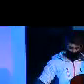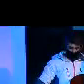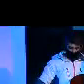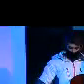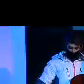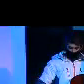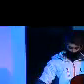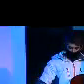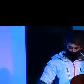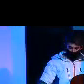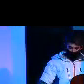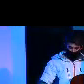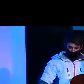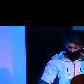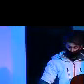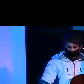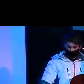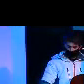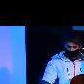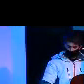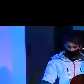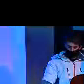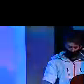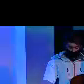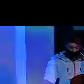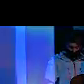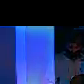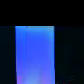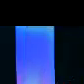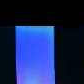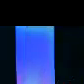weet dat God ons nooit sal